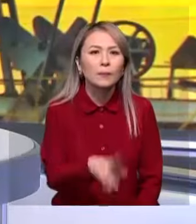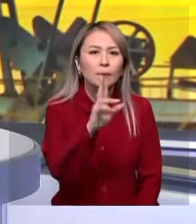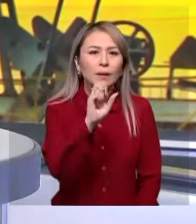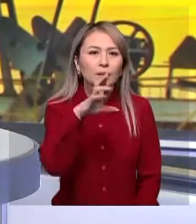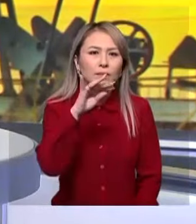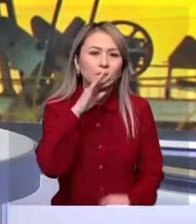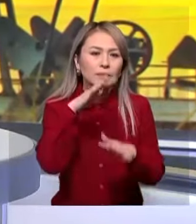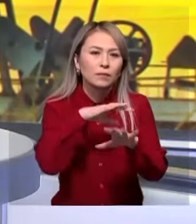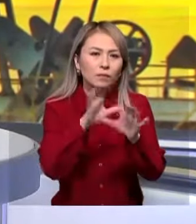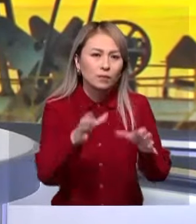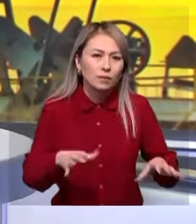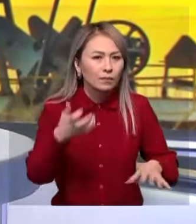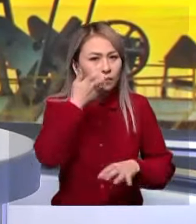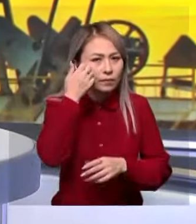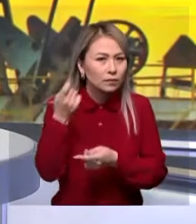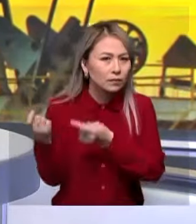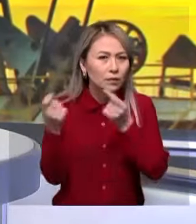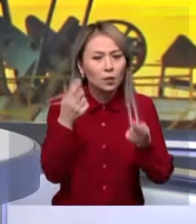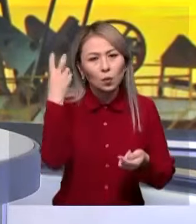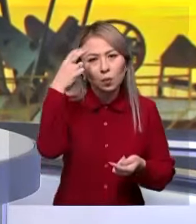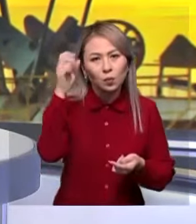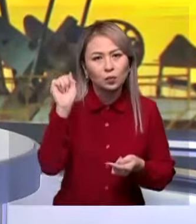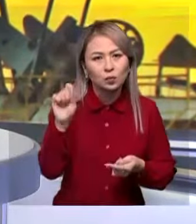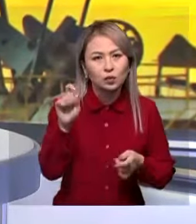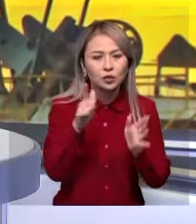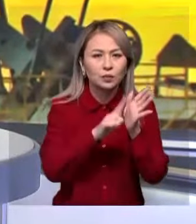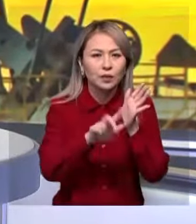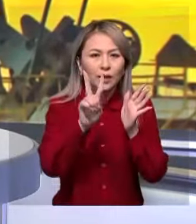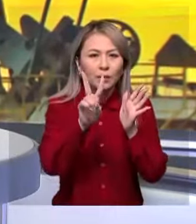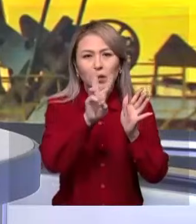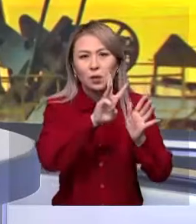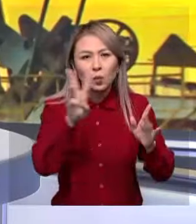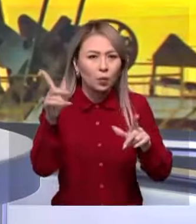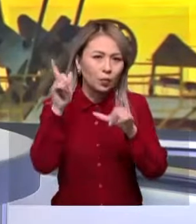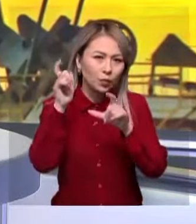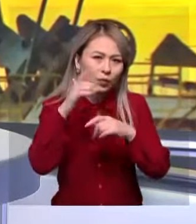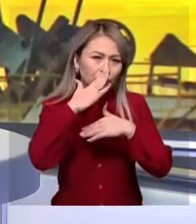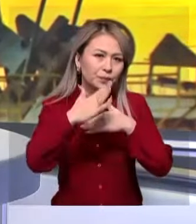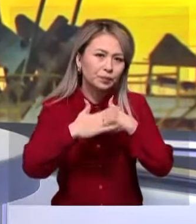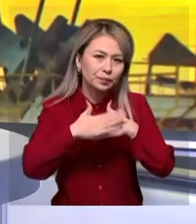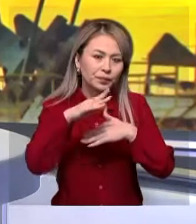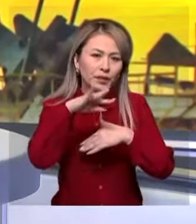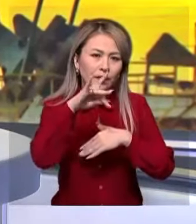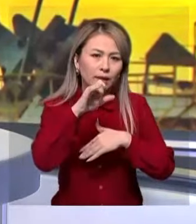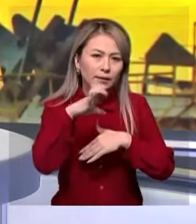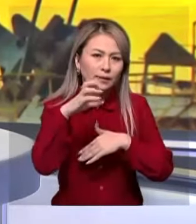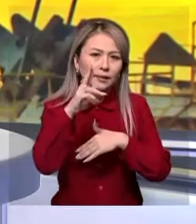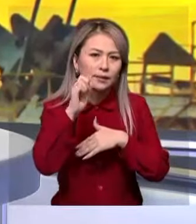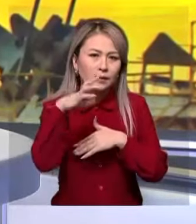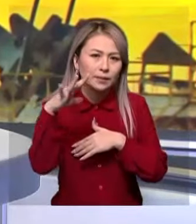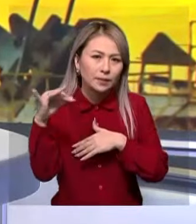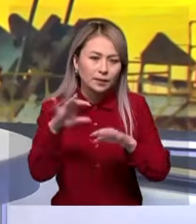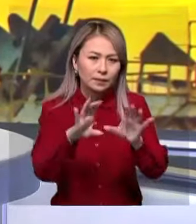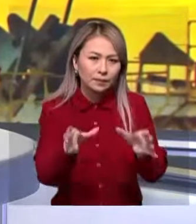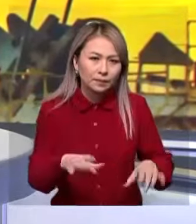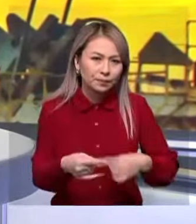Каспий құбыры консорциумы арқылы тасымалданатын қара алтын көлемі 72 миллион тоннаға дейін артады. Бұл ретте Транскаспий құбыры